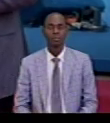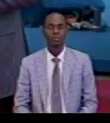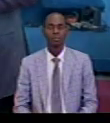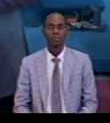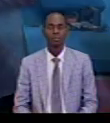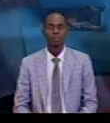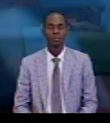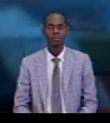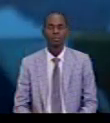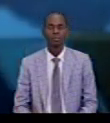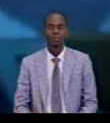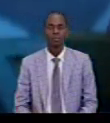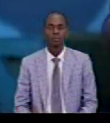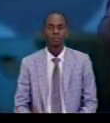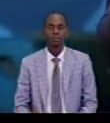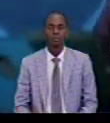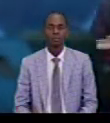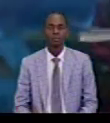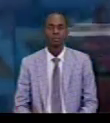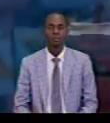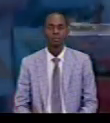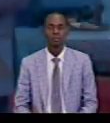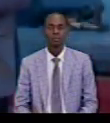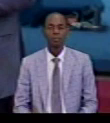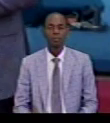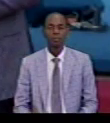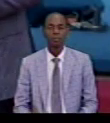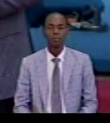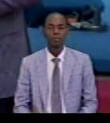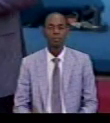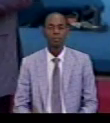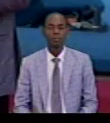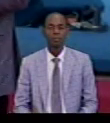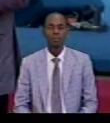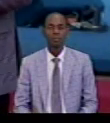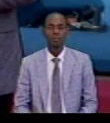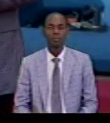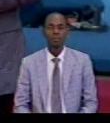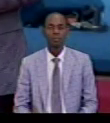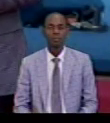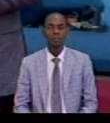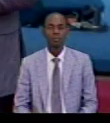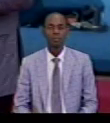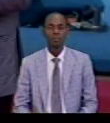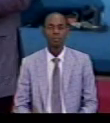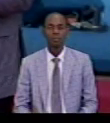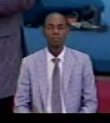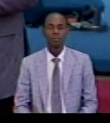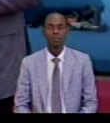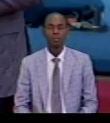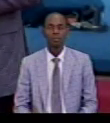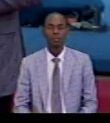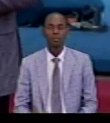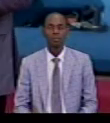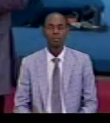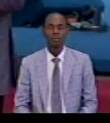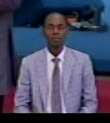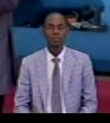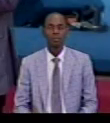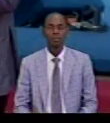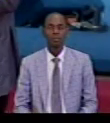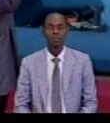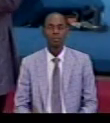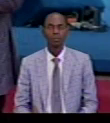d'hier, lorsque l'homme de Dieu a prié, elle a été touchée et les douleurs aux genoux ont complètement disparu et elle n'a